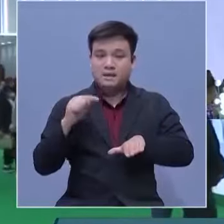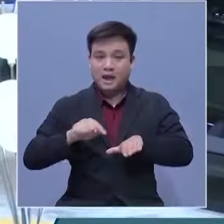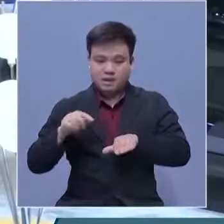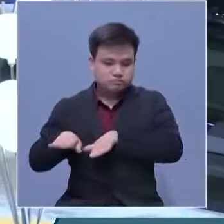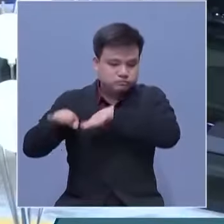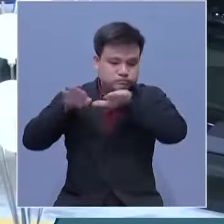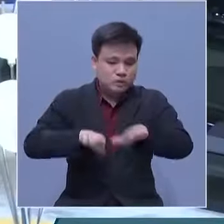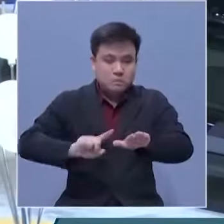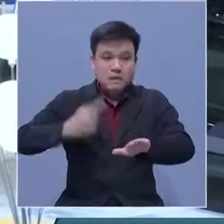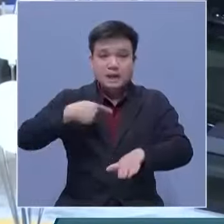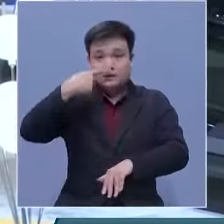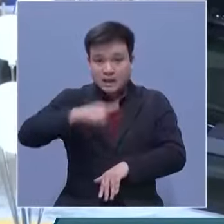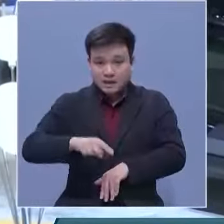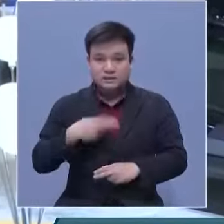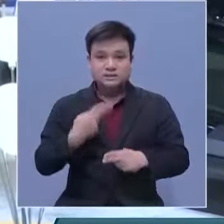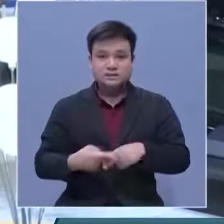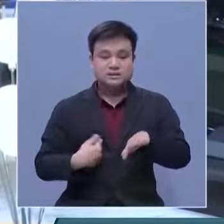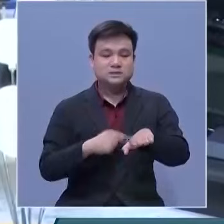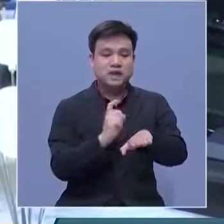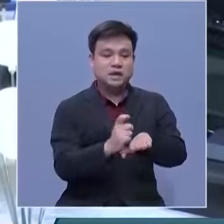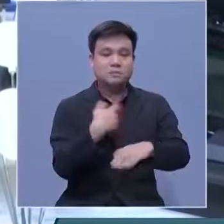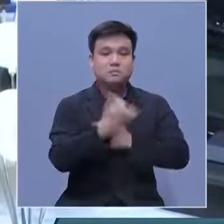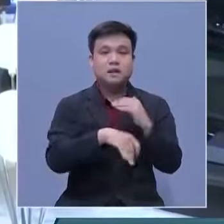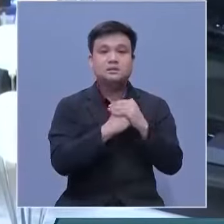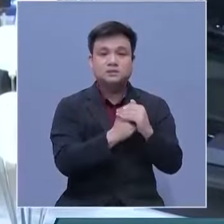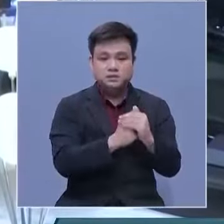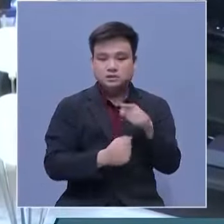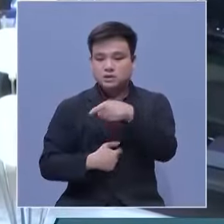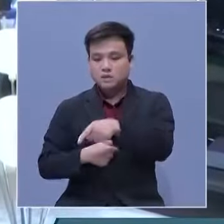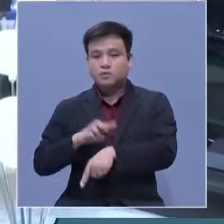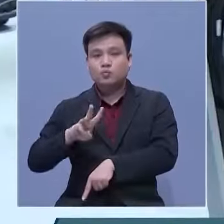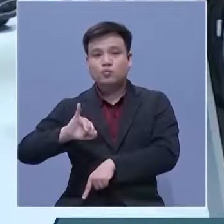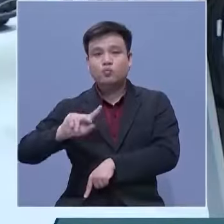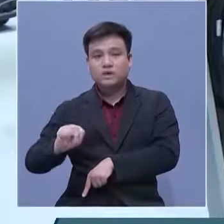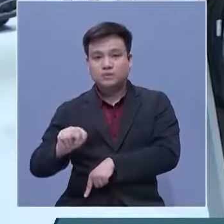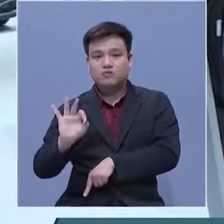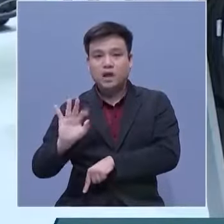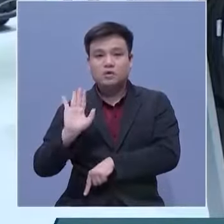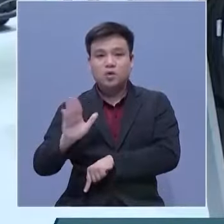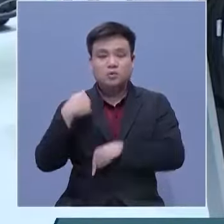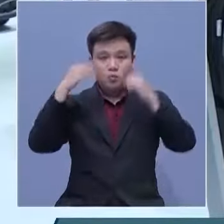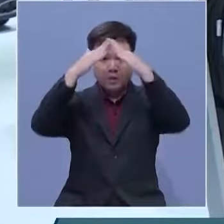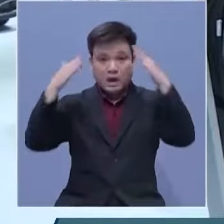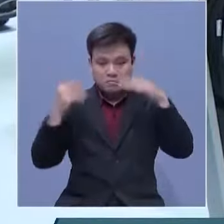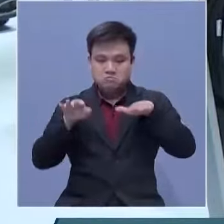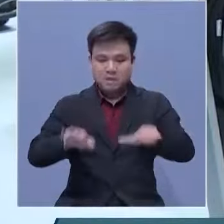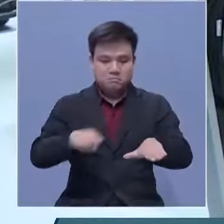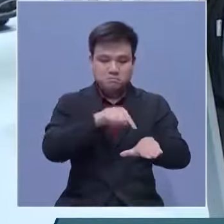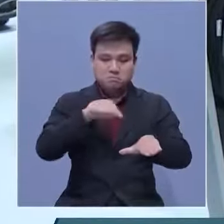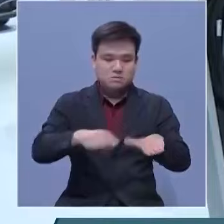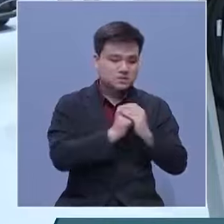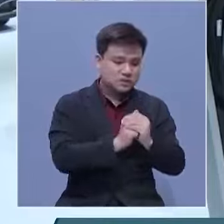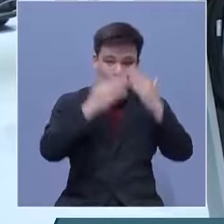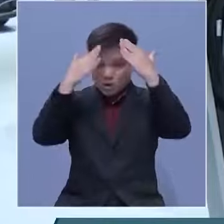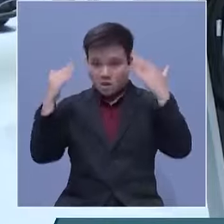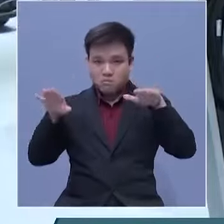ไทยเป็นครั้งแรกนั่นก็คือ X เผิงจากประเทศจีนนะคะและ VinFast จากเวียดนามค่ะมาพร้อมรถยนต์เปิดขายรุ่น